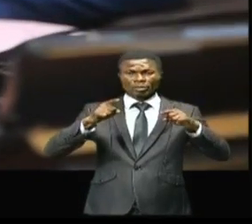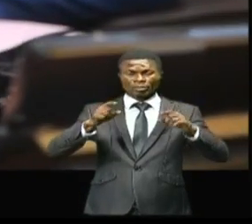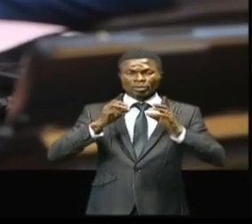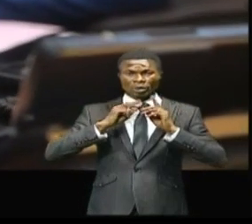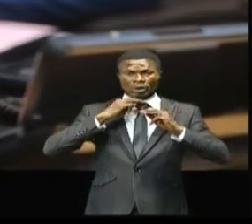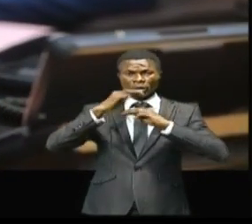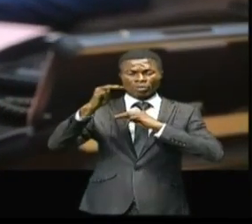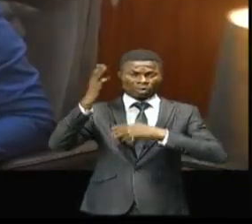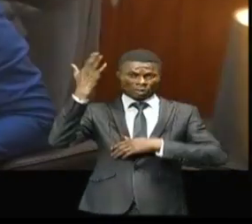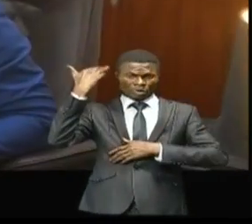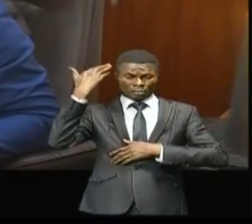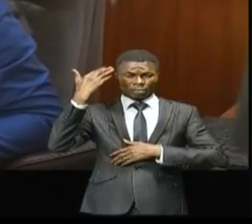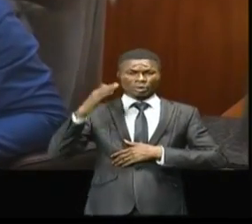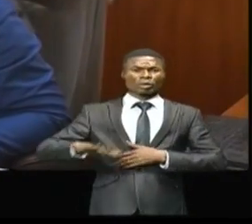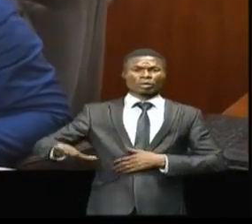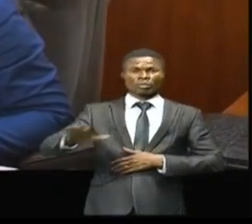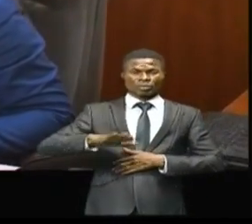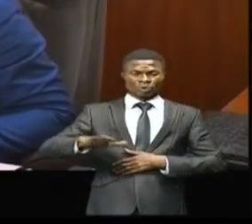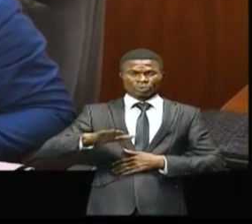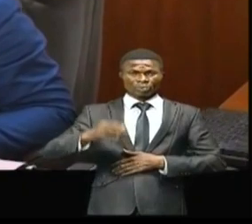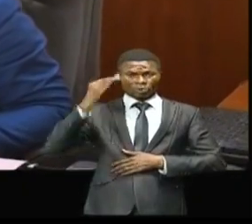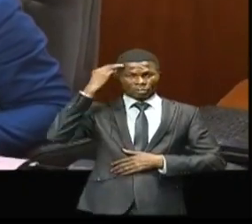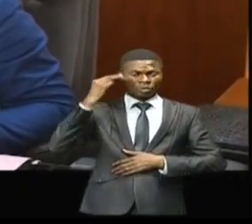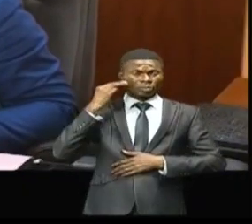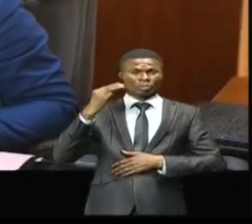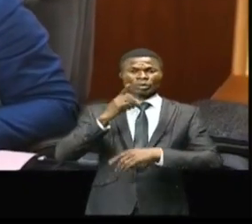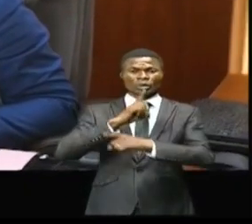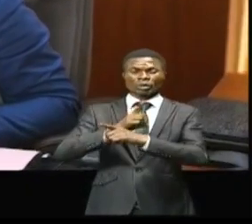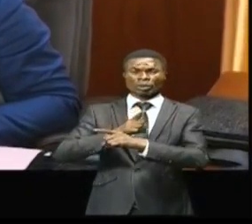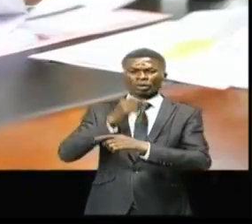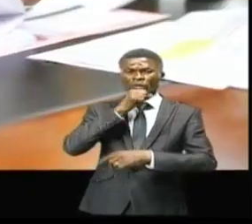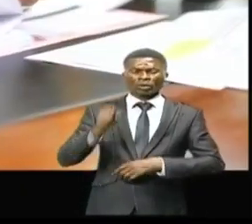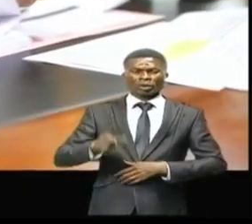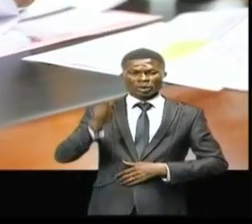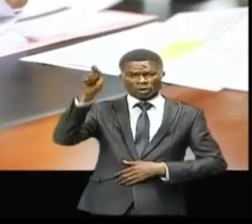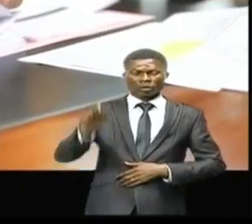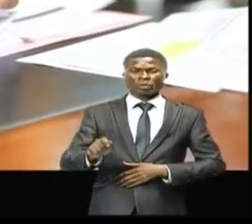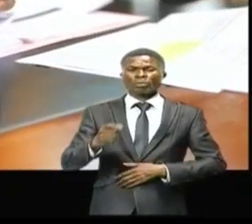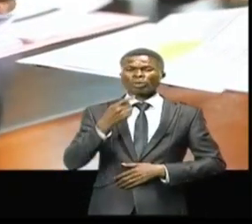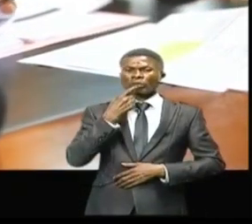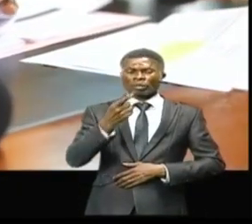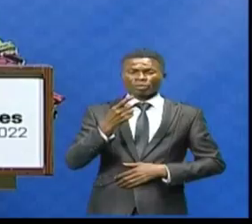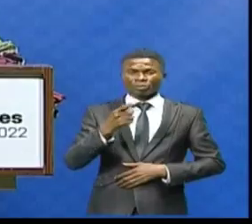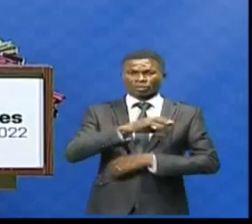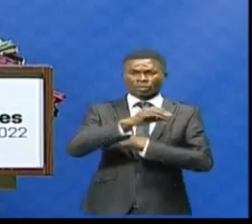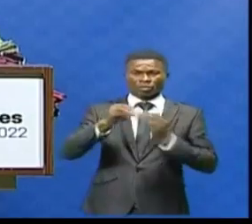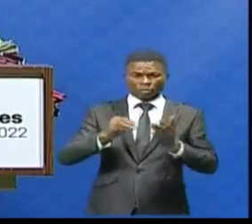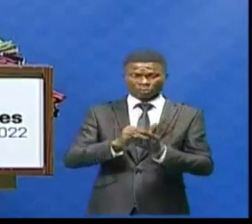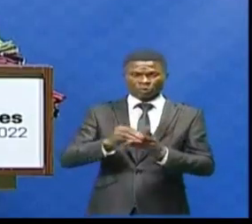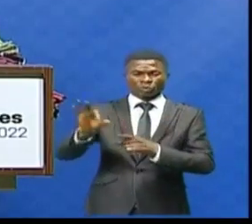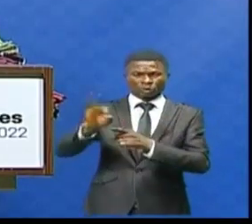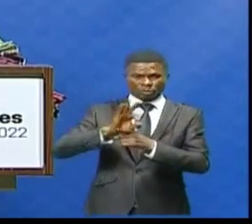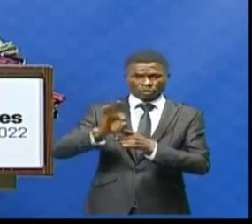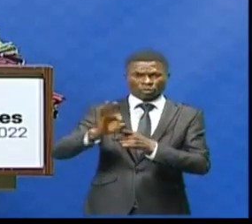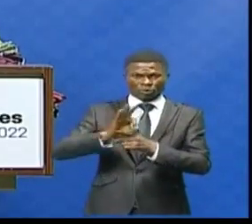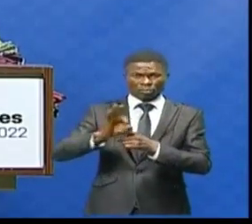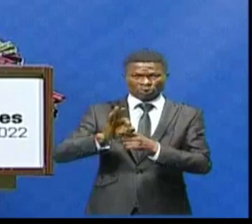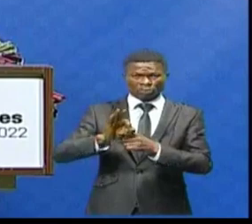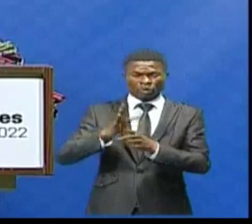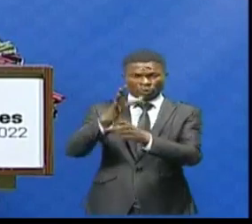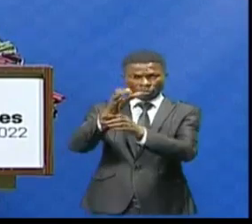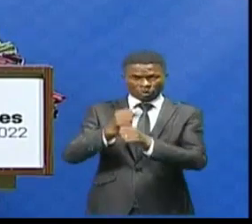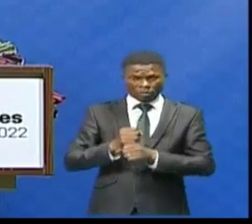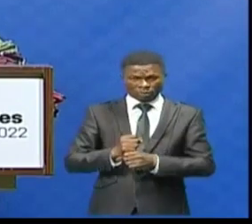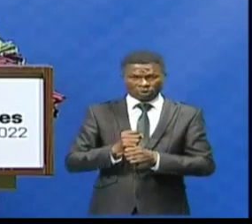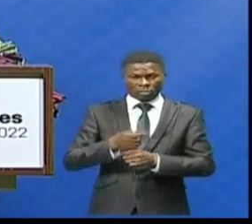dernier message à la nation à noter les ministres de la Défense et ancien combattants les centres d'instruction reçoivent